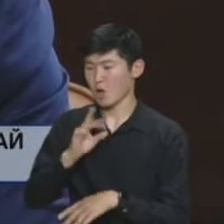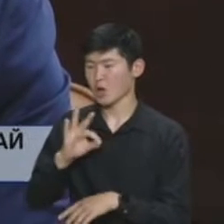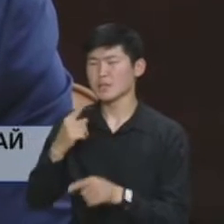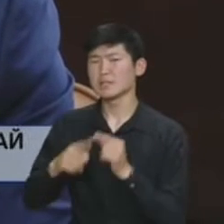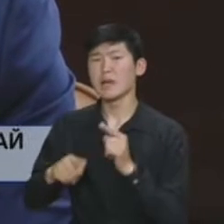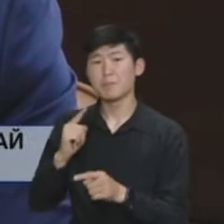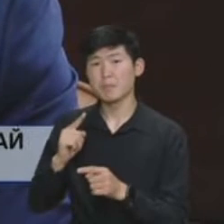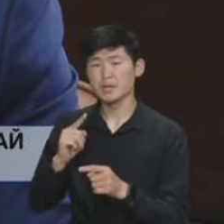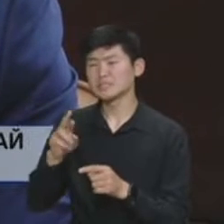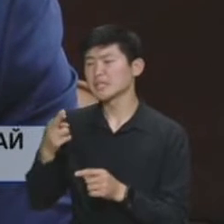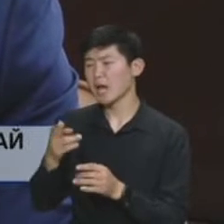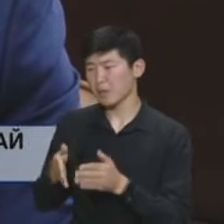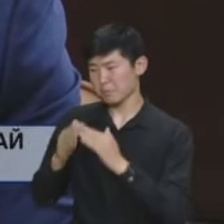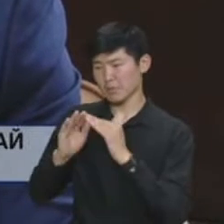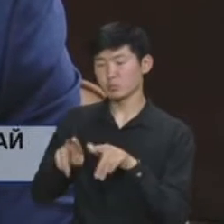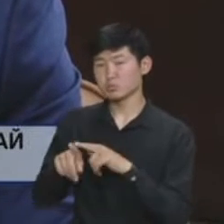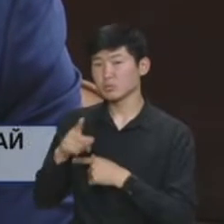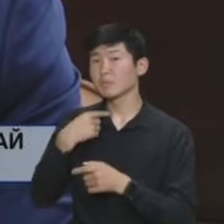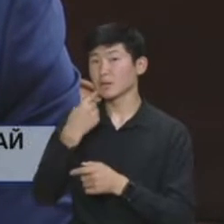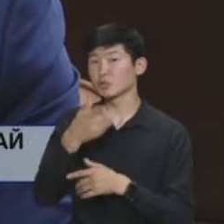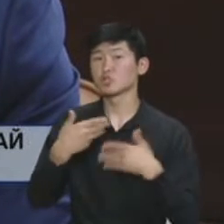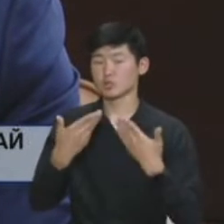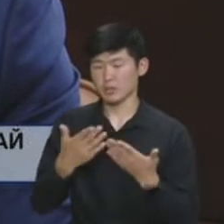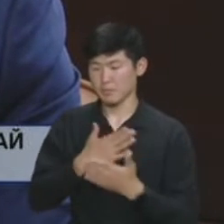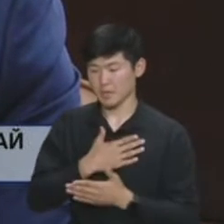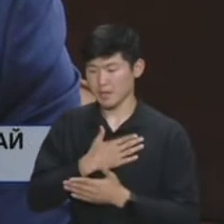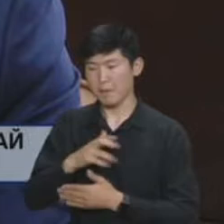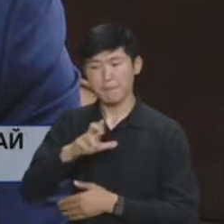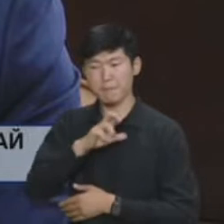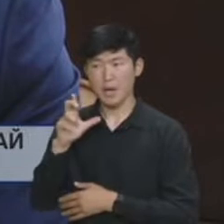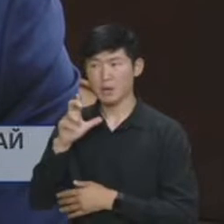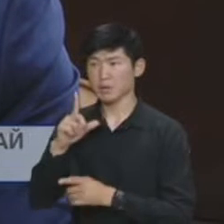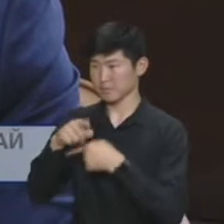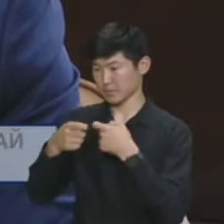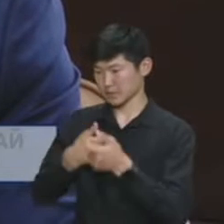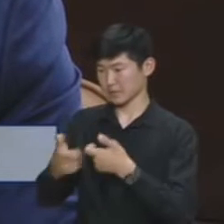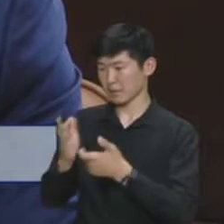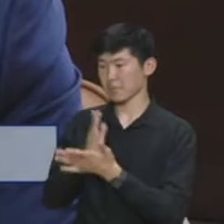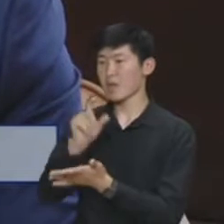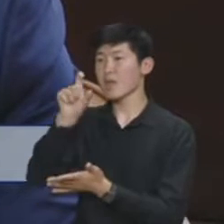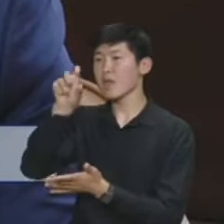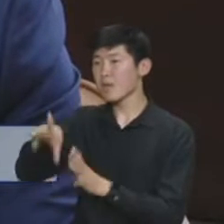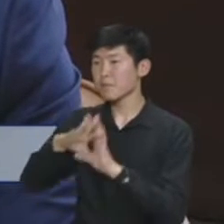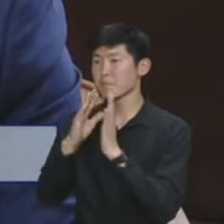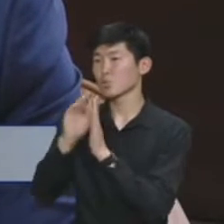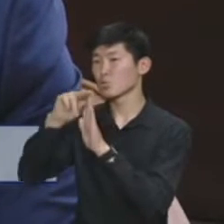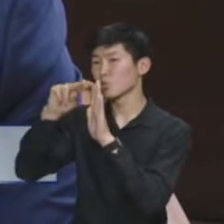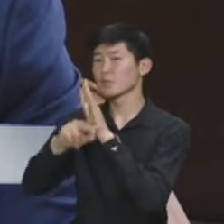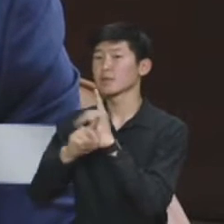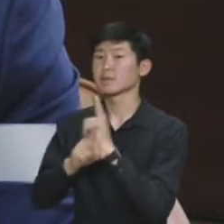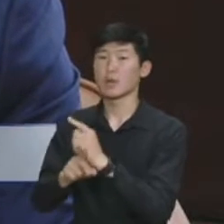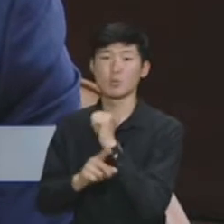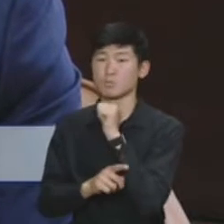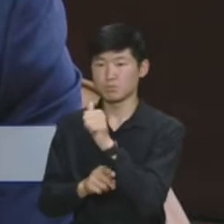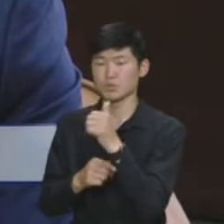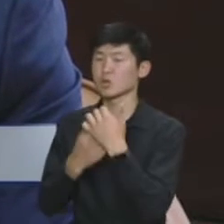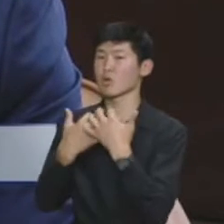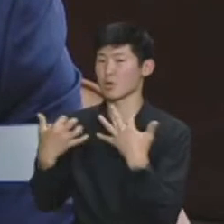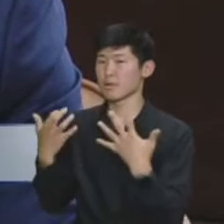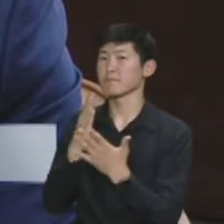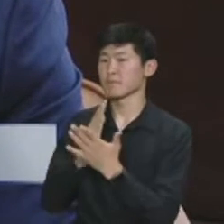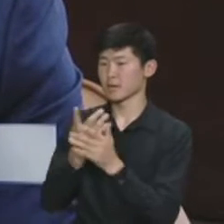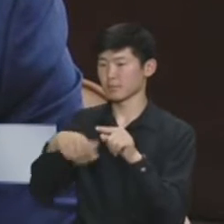ямар учраа байгуулагдсан би товч хэлье. Өнөөдөр бол зах зээл дээр манай Монгол улс хэрэгж одоо зарагдж байгаа юм уу стандарттай бос юм маш олон